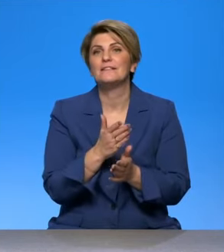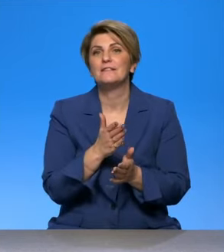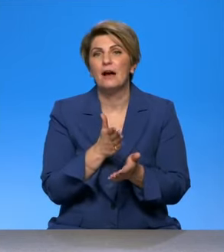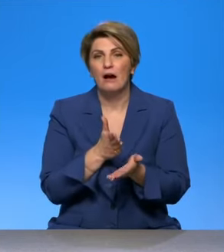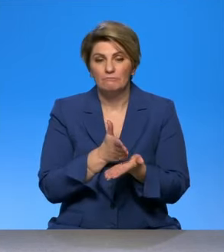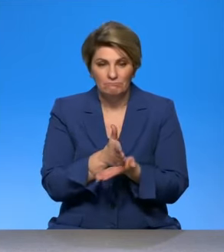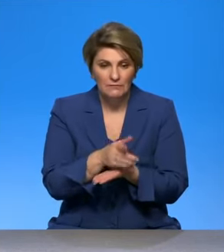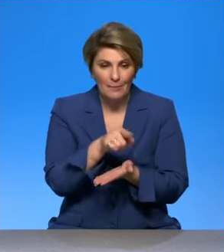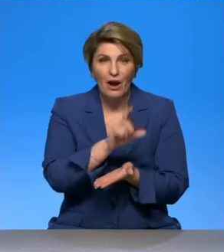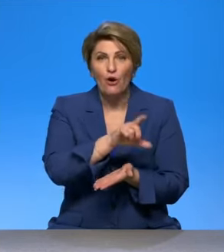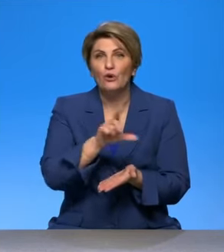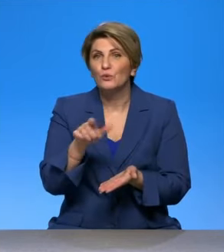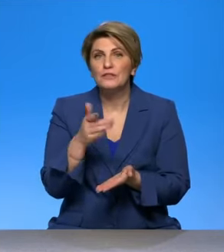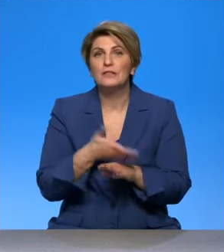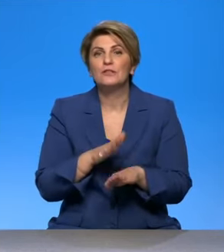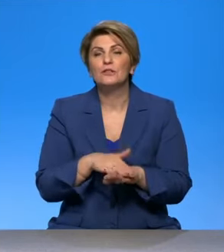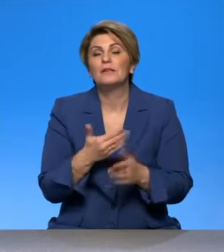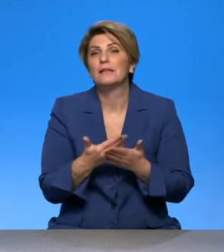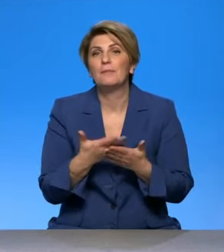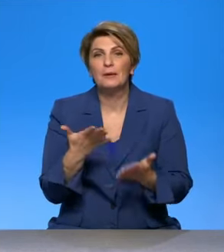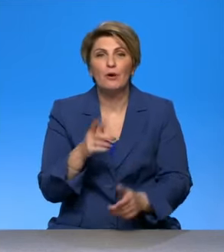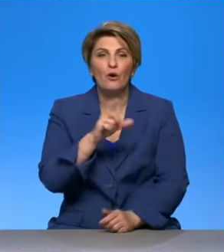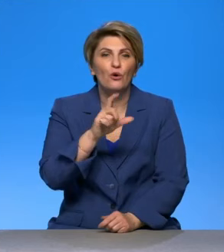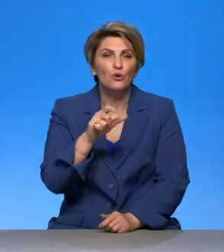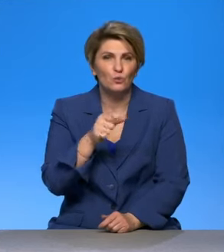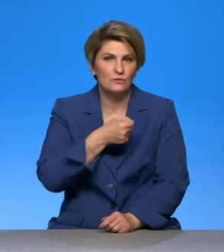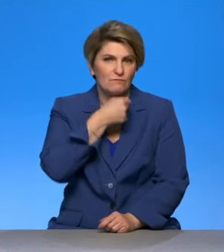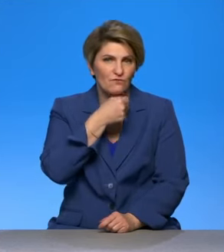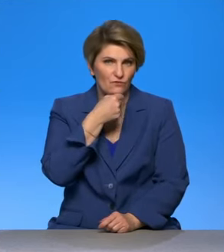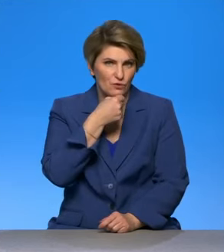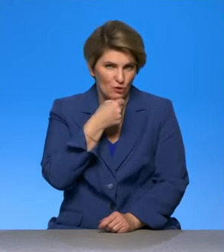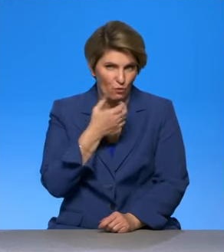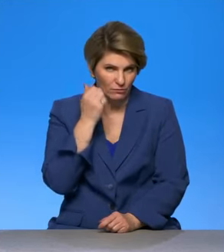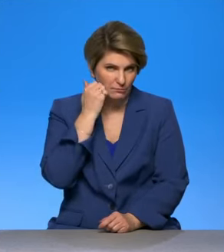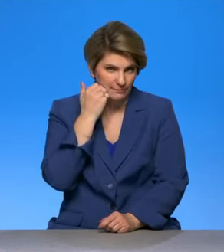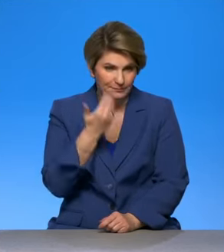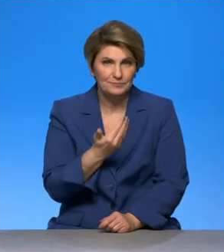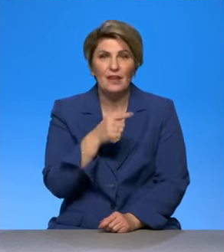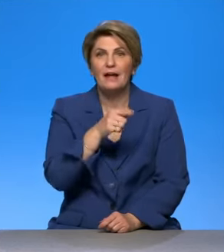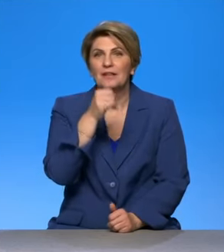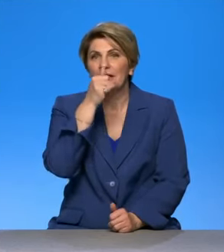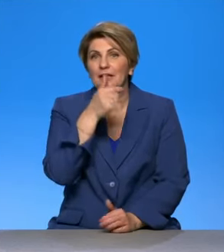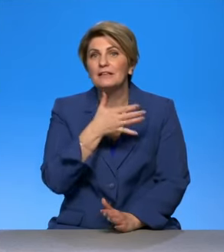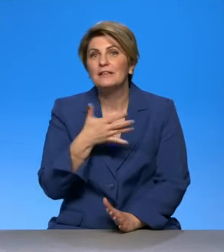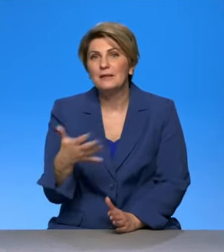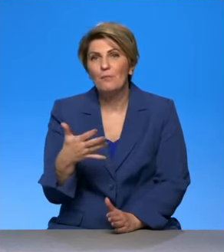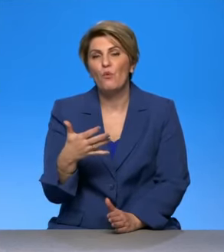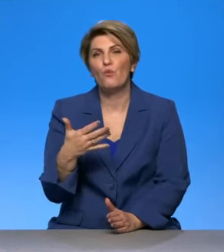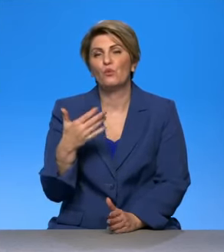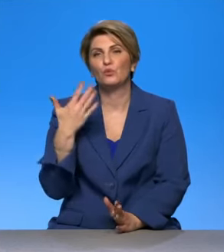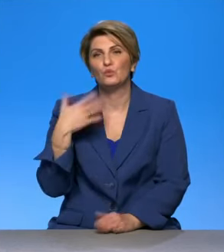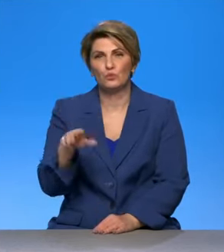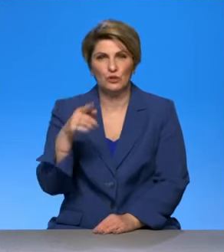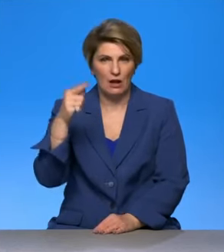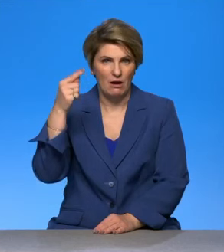силу каких-то причин. Там, люди пожилого возраста, они уже просто физически, они не могут уже критически мыслить.